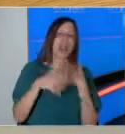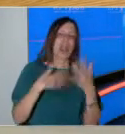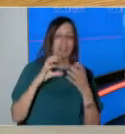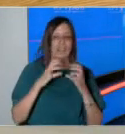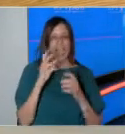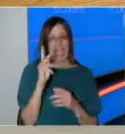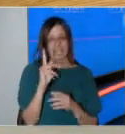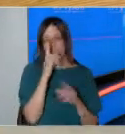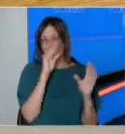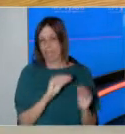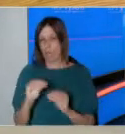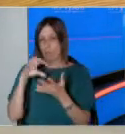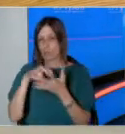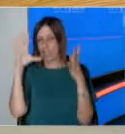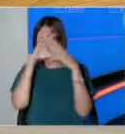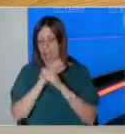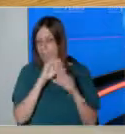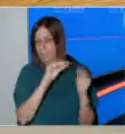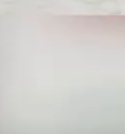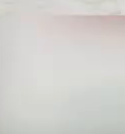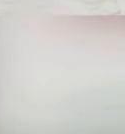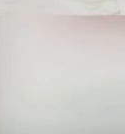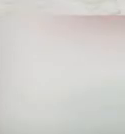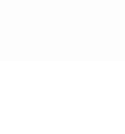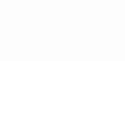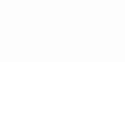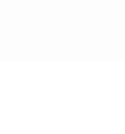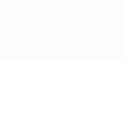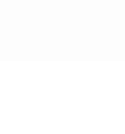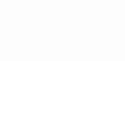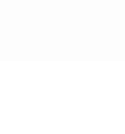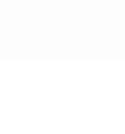קאסם. שלא תזוזו, משכן לילה מעברון ומתחילים.